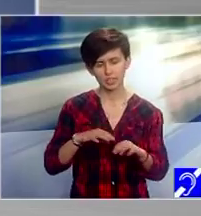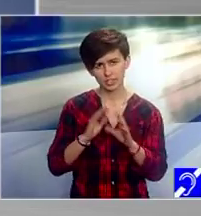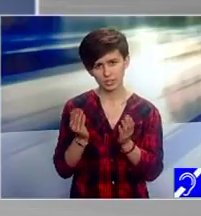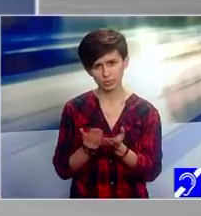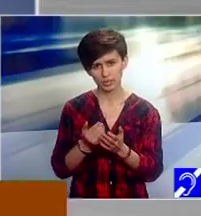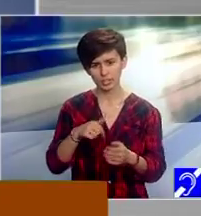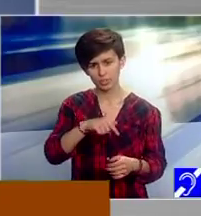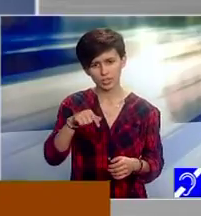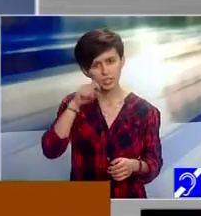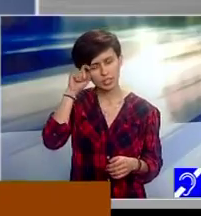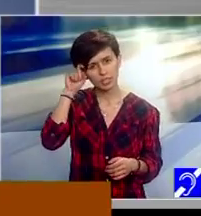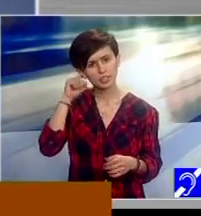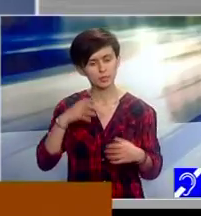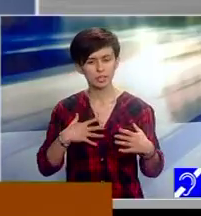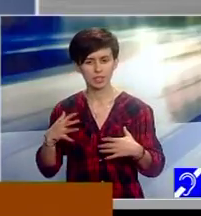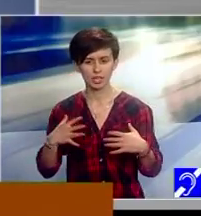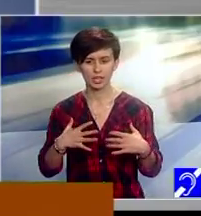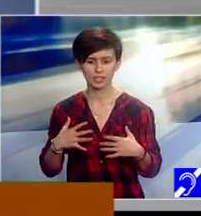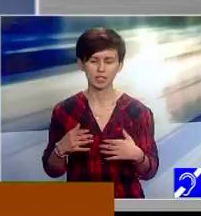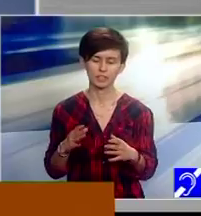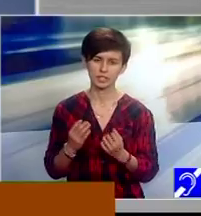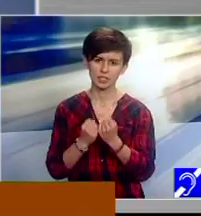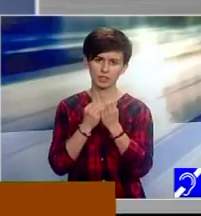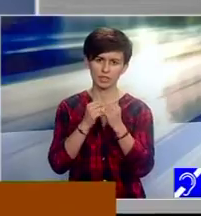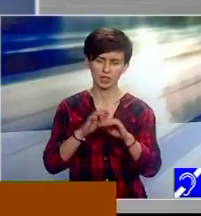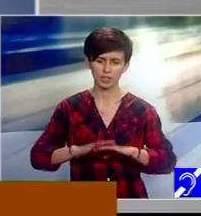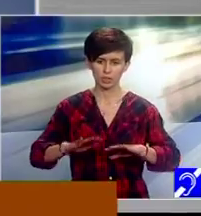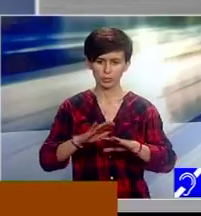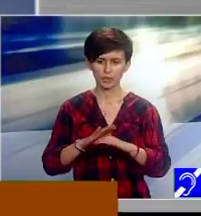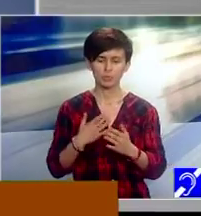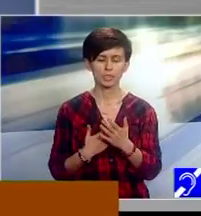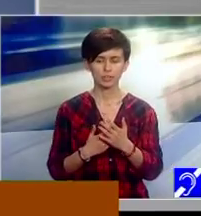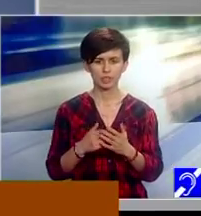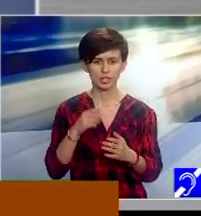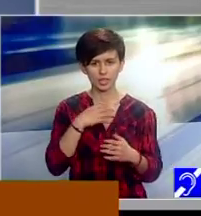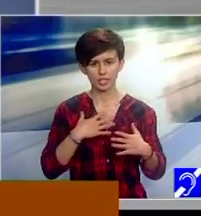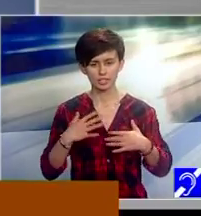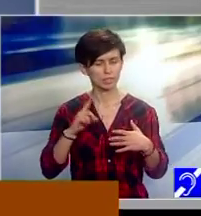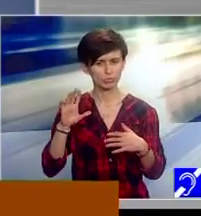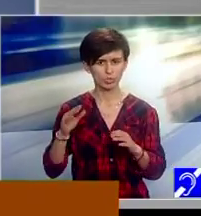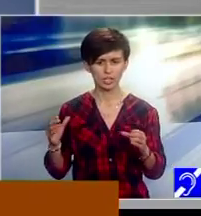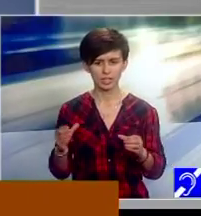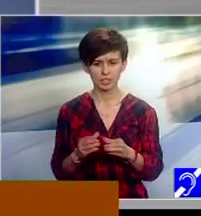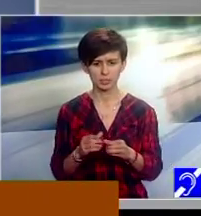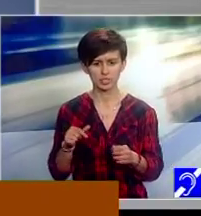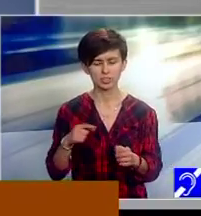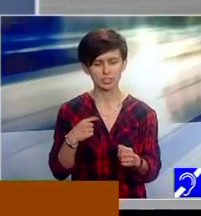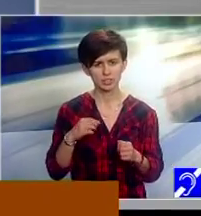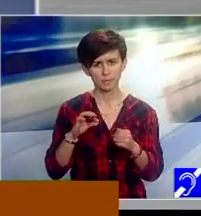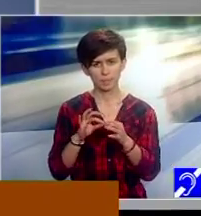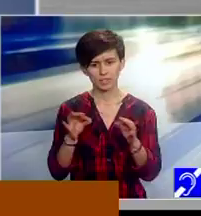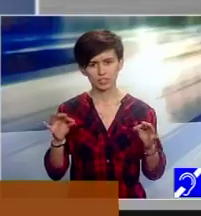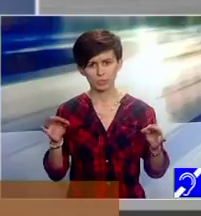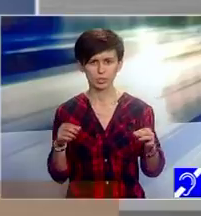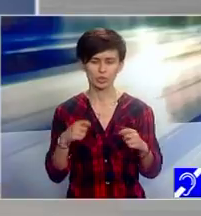Am preluat cumva ideea și știți de ce? Pentru că arta nu are limite. Acesta este și sloganul festivalului de ani de